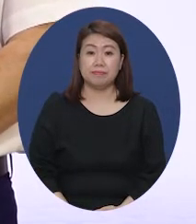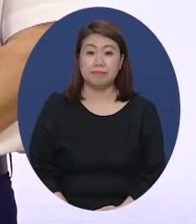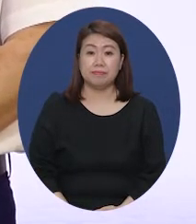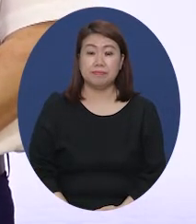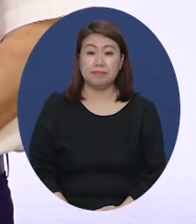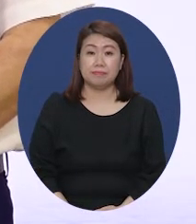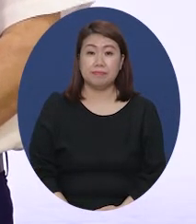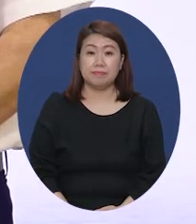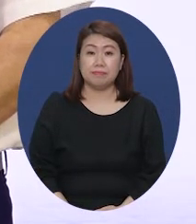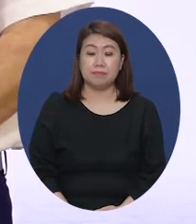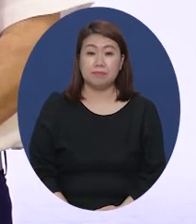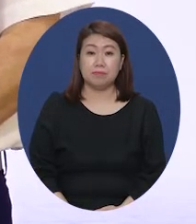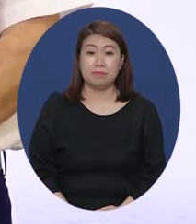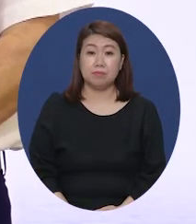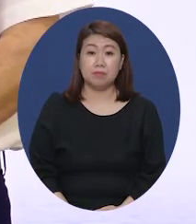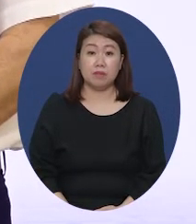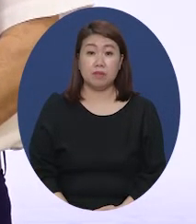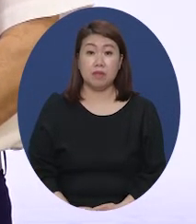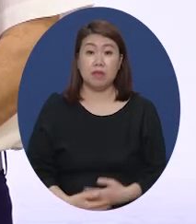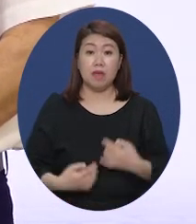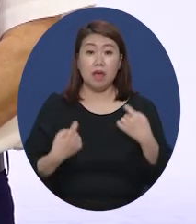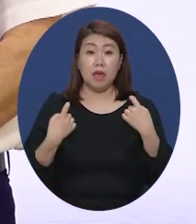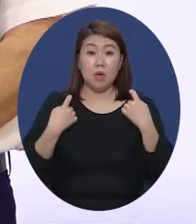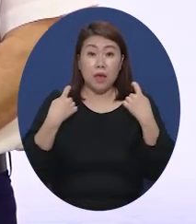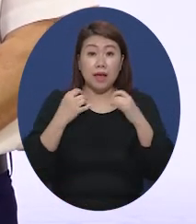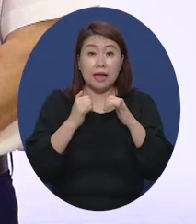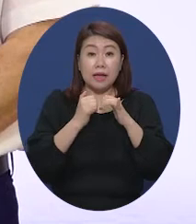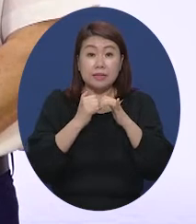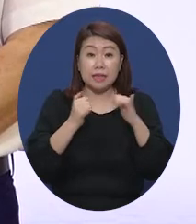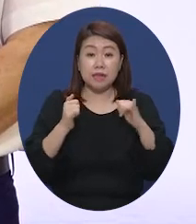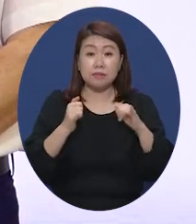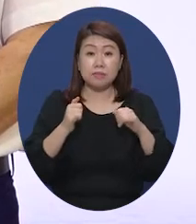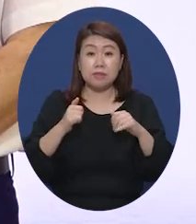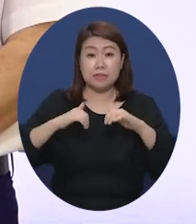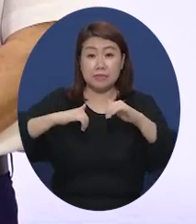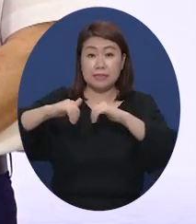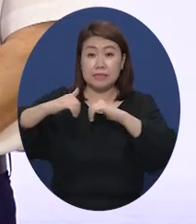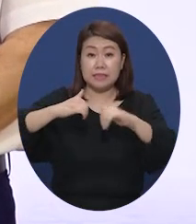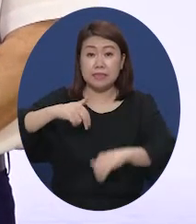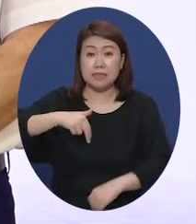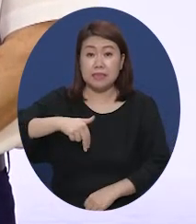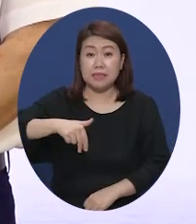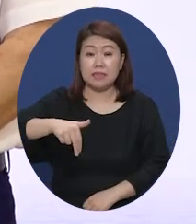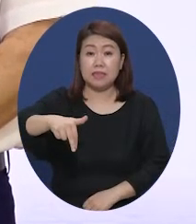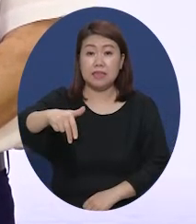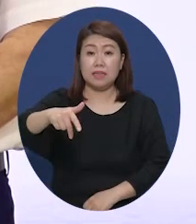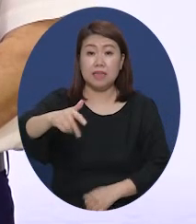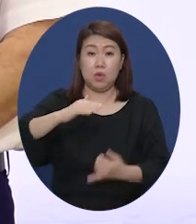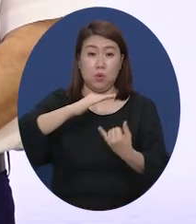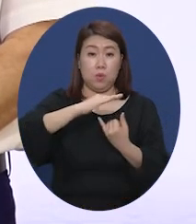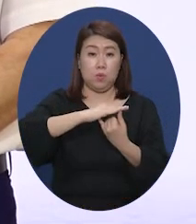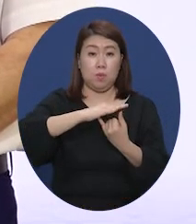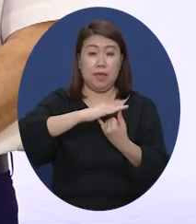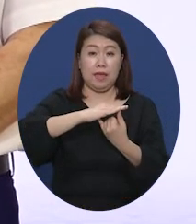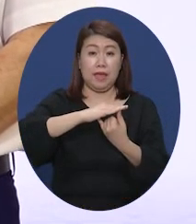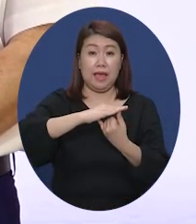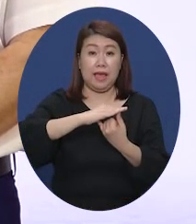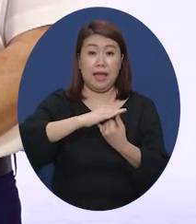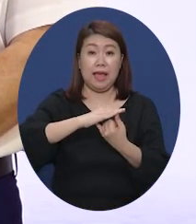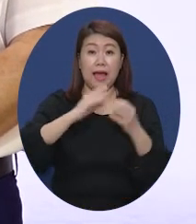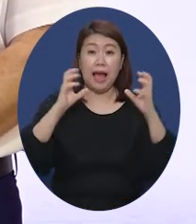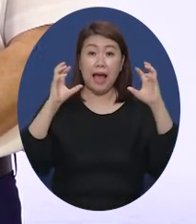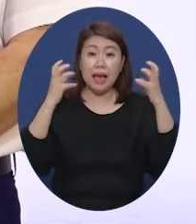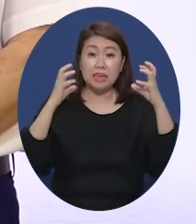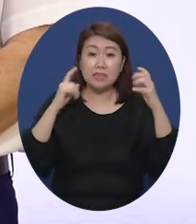네. 그 다음 이제 관광객이 지나가니까 아마존 그 지역에 살던 꼬마 아이들이 따라다니면서